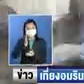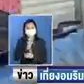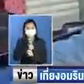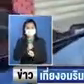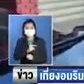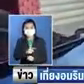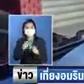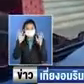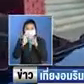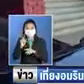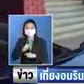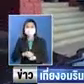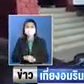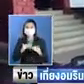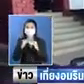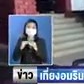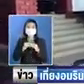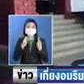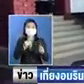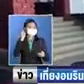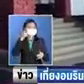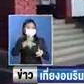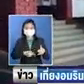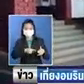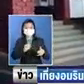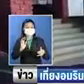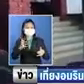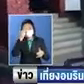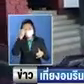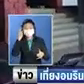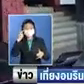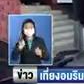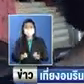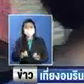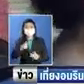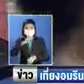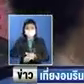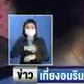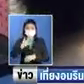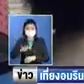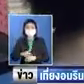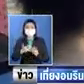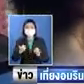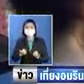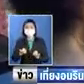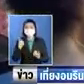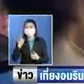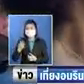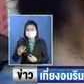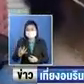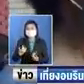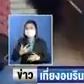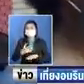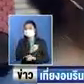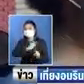ำแบบนี้เหมือนกับไม่ให้ความเป็นธรรมกับพิยดาลูกตนเพราะพิยดาก็ถูกจับไปแล้วมันจะเป็นอะไรกันนักหนาต